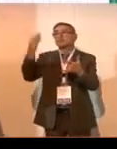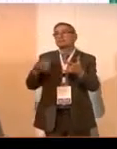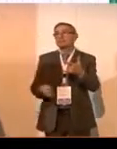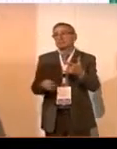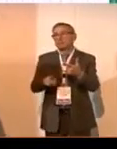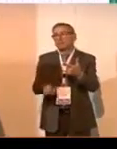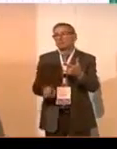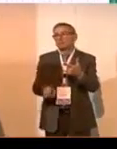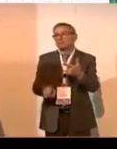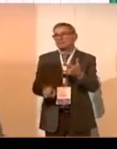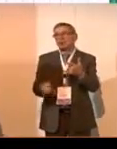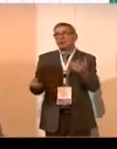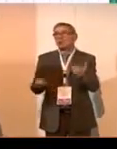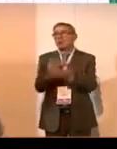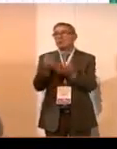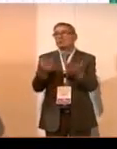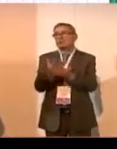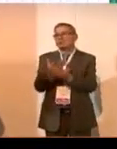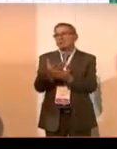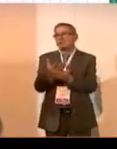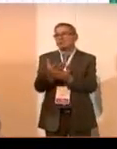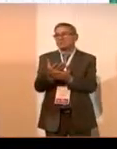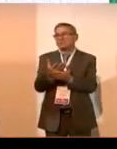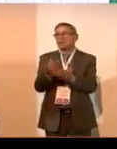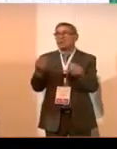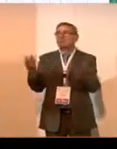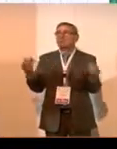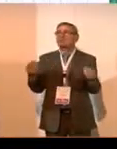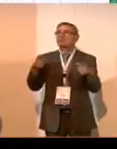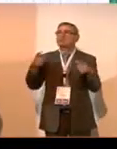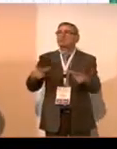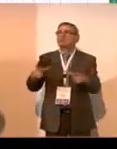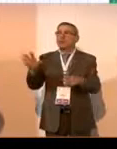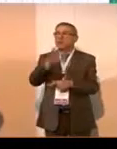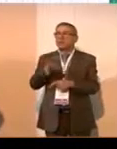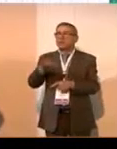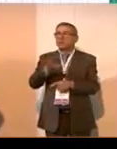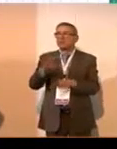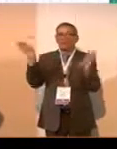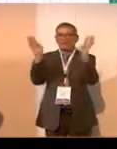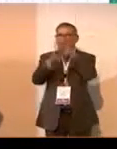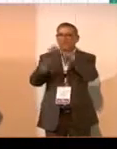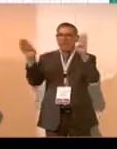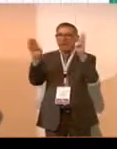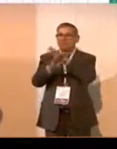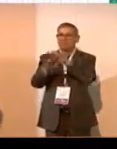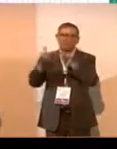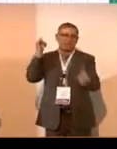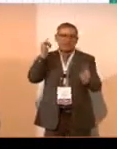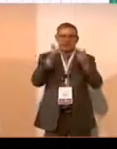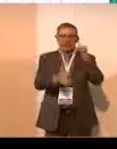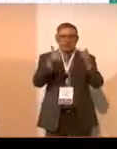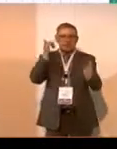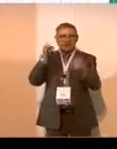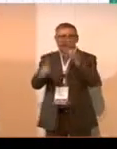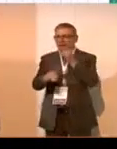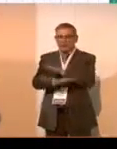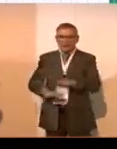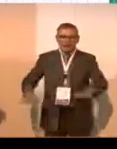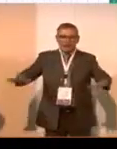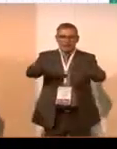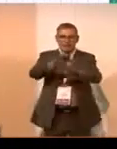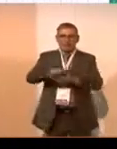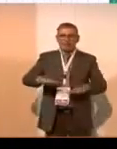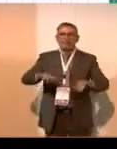sicurezza. Quello che è successo in molte città europee, dove la follia omicida è andata a colpire nei luoghi